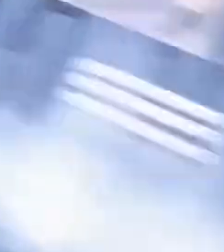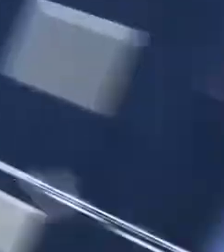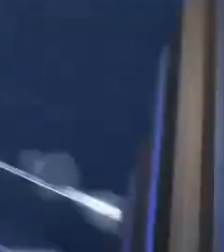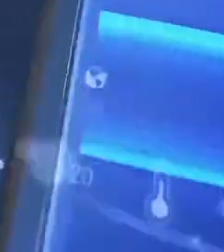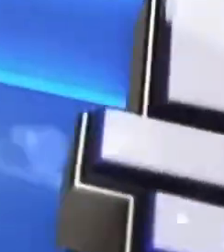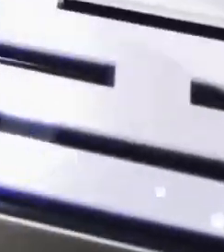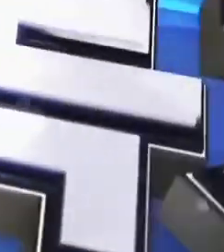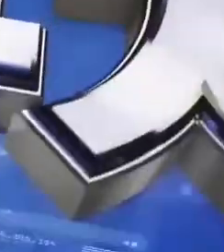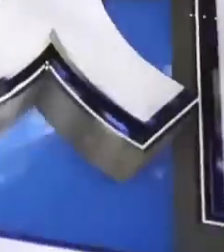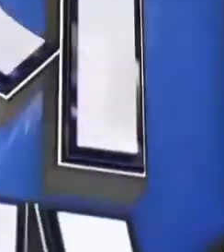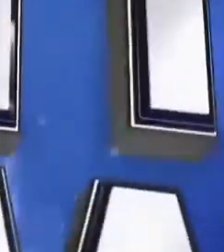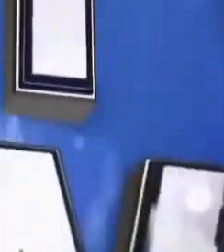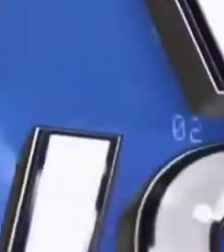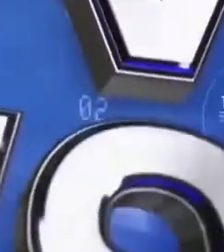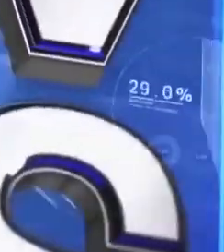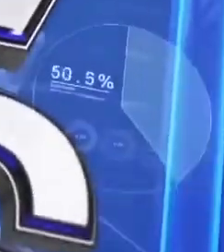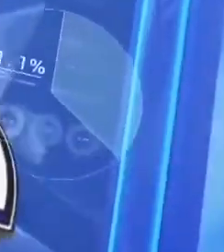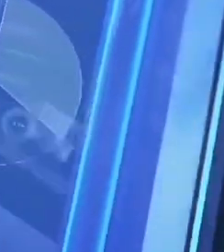2